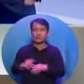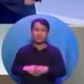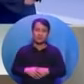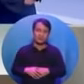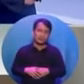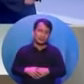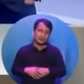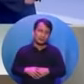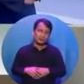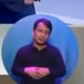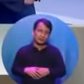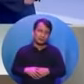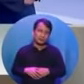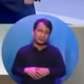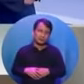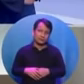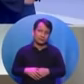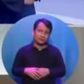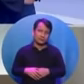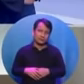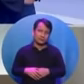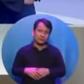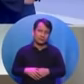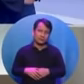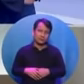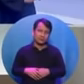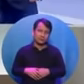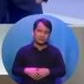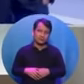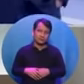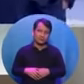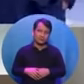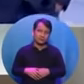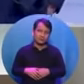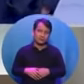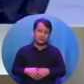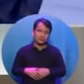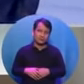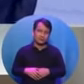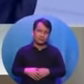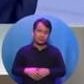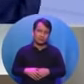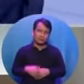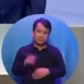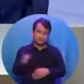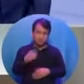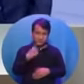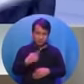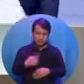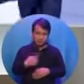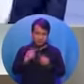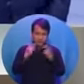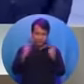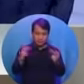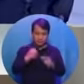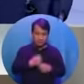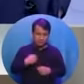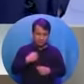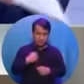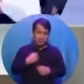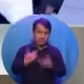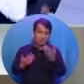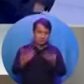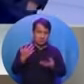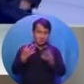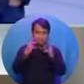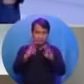Sir. Oh. Ako po ay nahingi po sa kanya ng pasensya. Gusto mo mag-public apology sa kanya? Nanonood siya